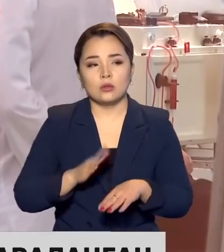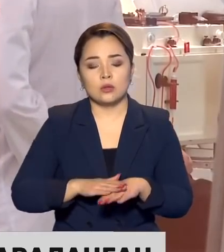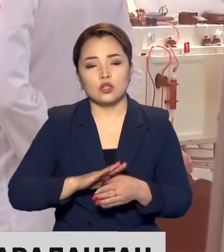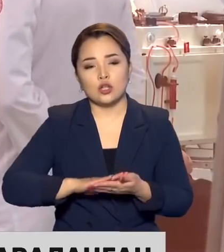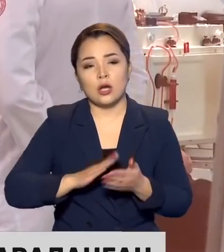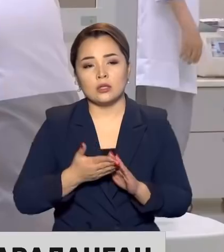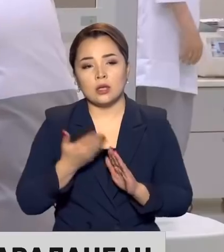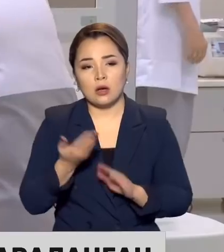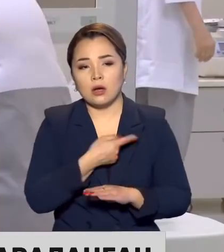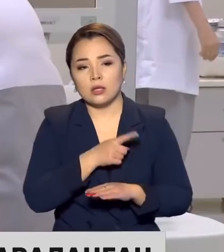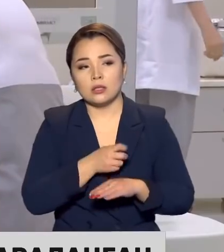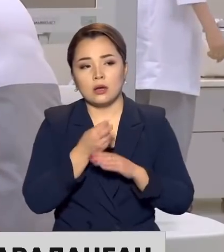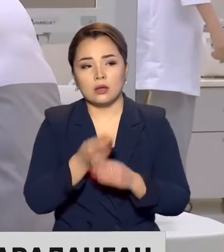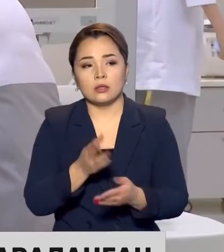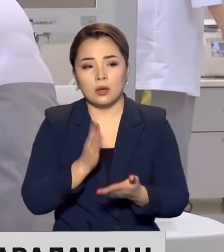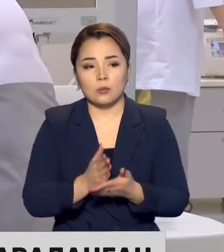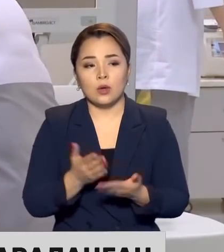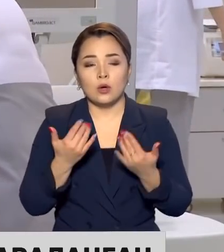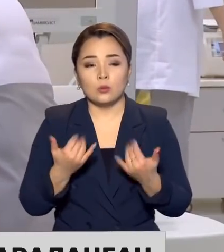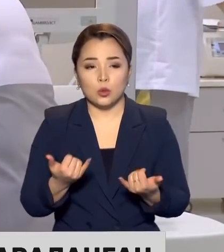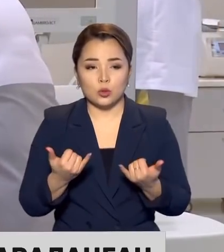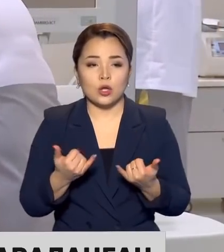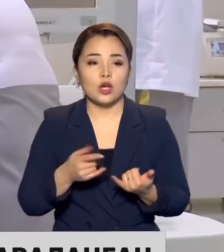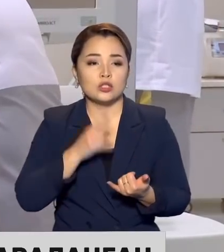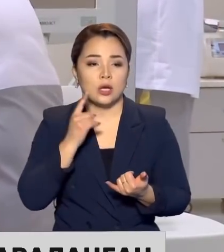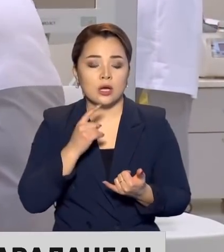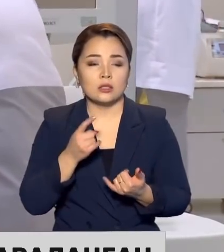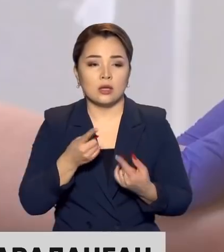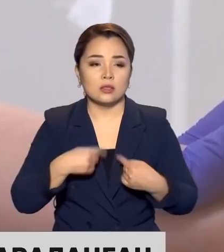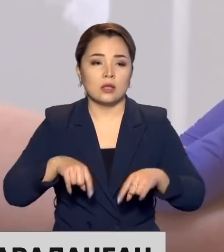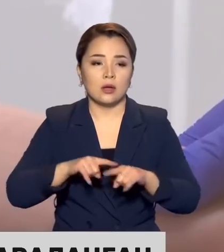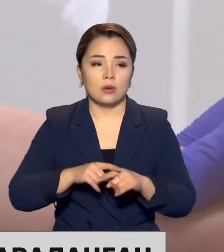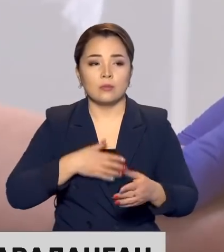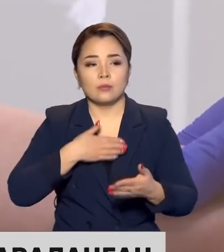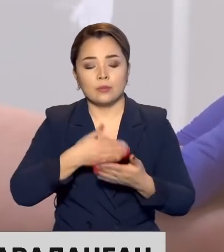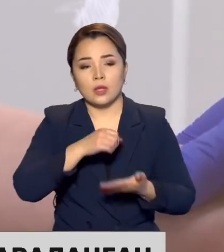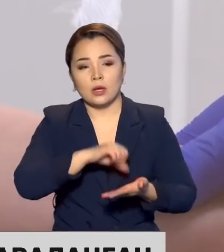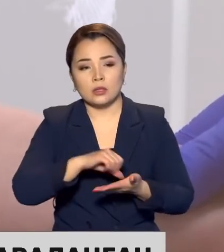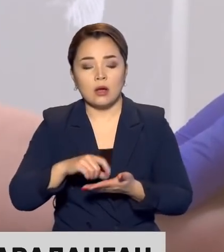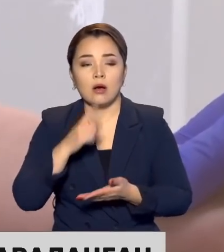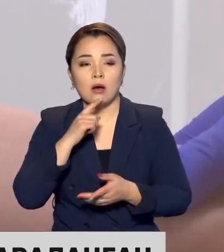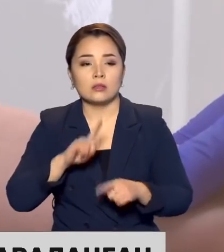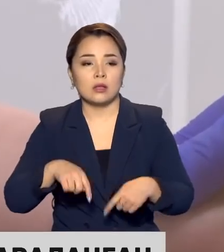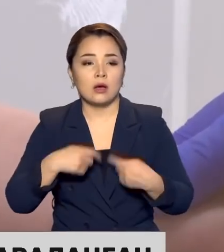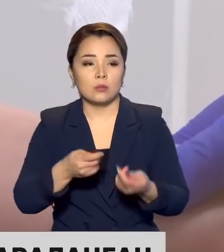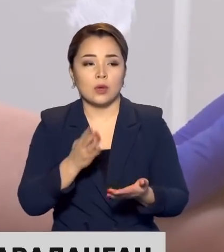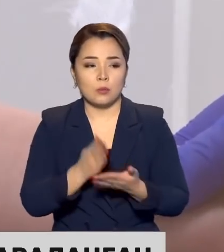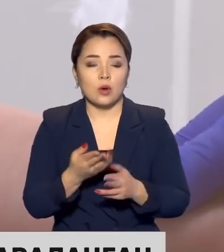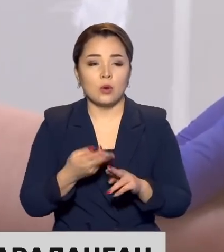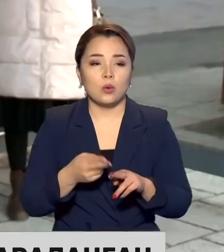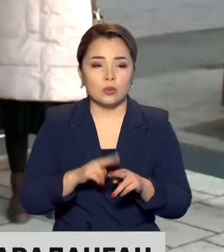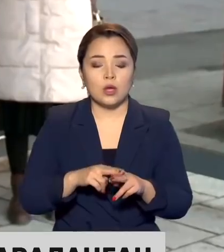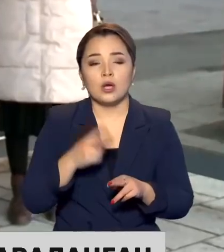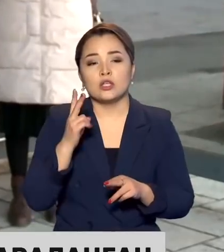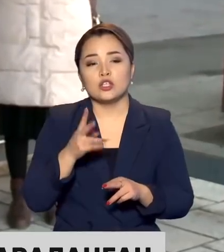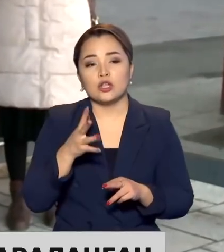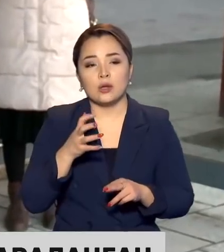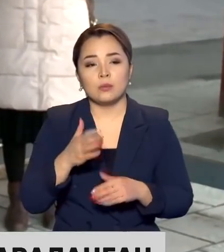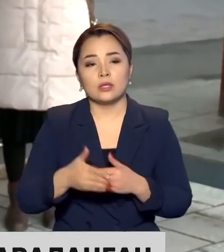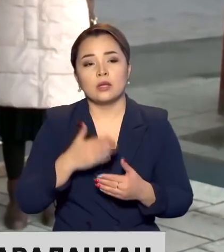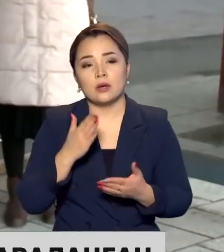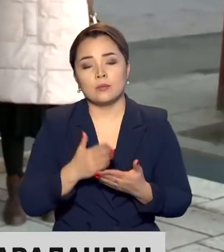жағдайда ауруханада жатыр. Бүгін жастар жұмыла барып қан тапсырды. Жалпы оған